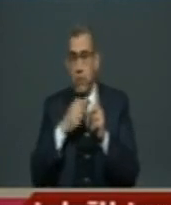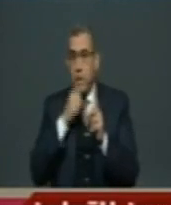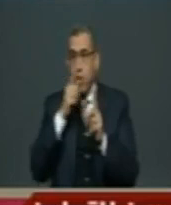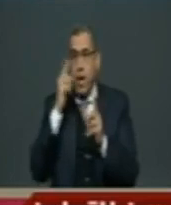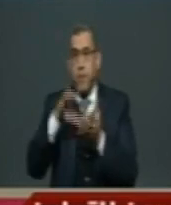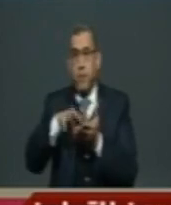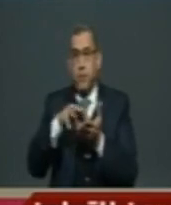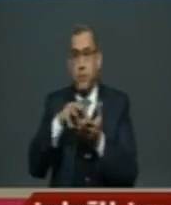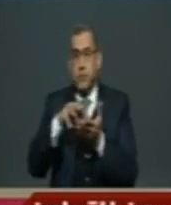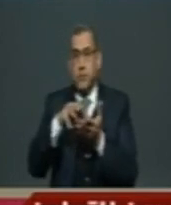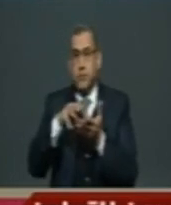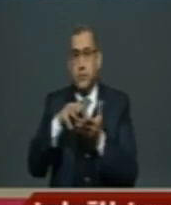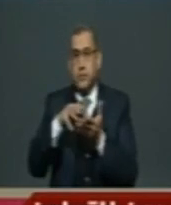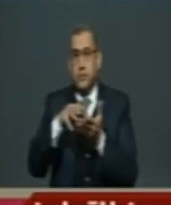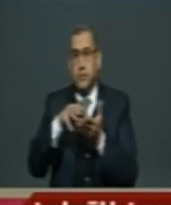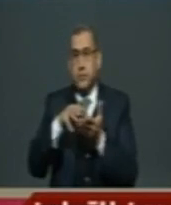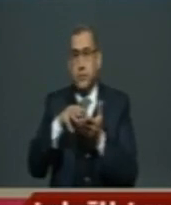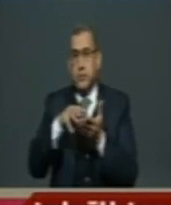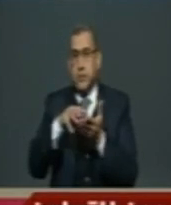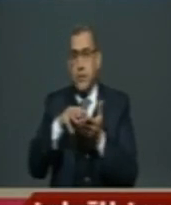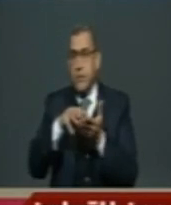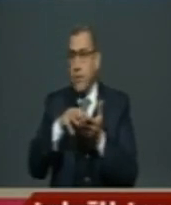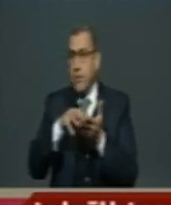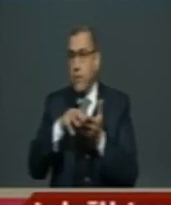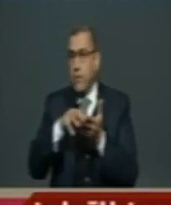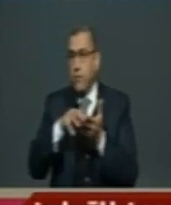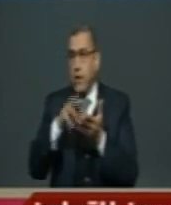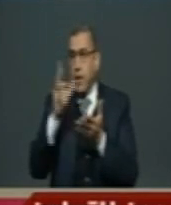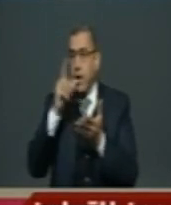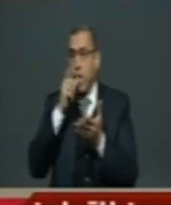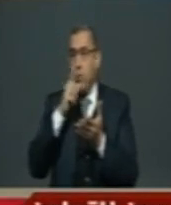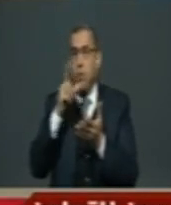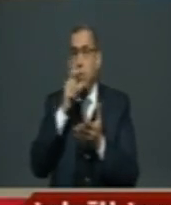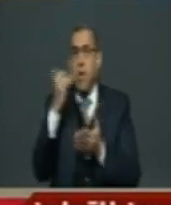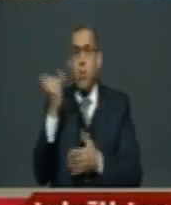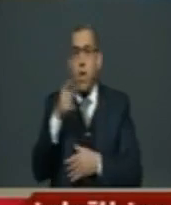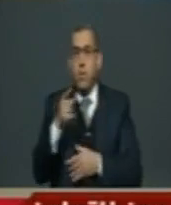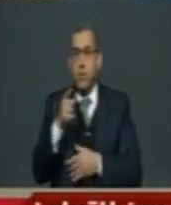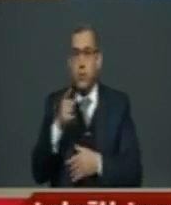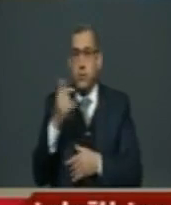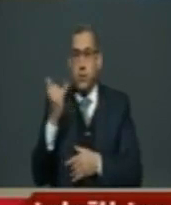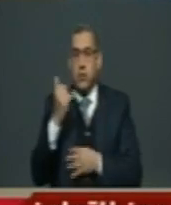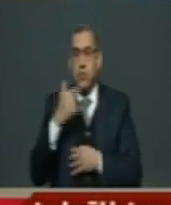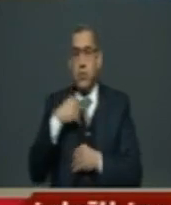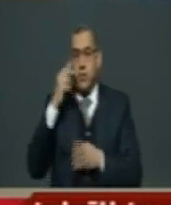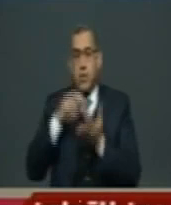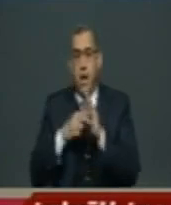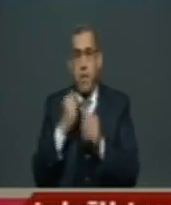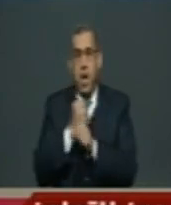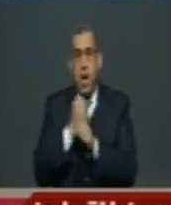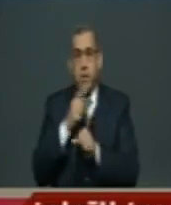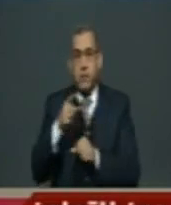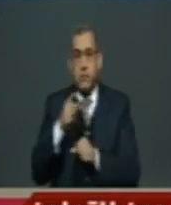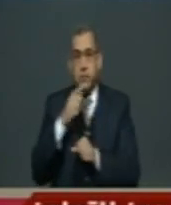مثلا الري. ده قطاع مهم قوي. طب وانا لما اعمله هو في